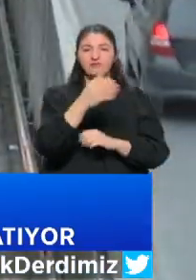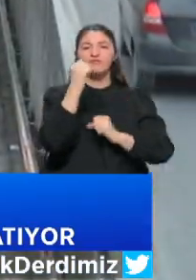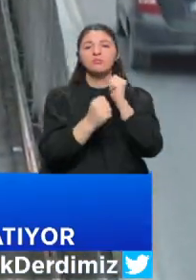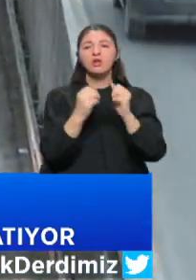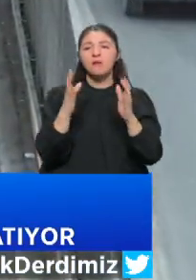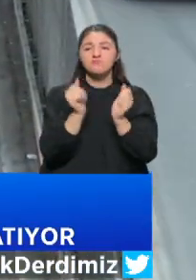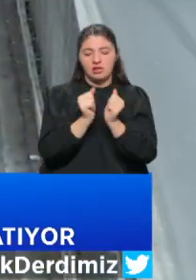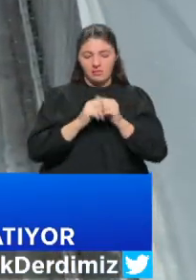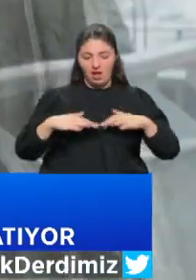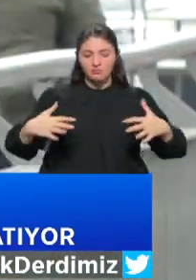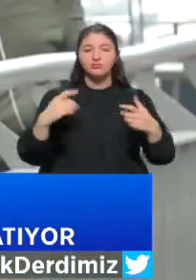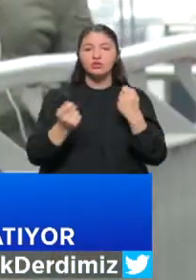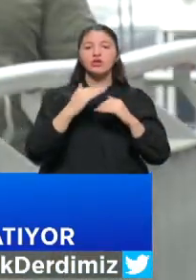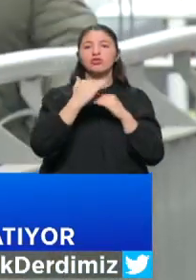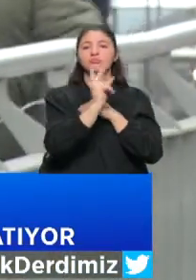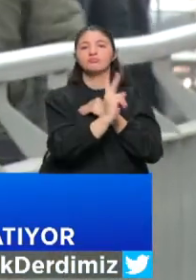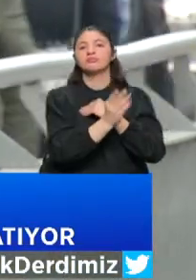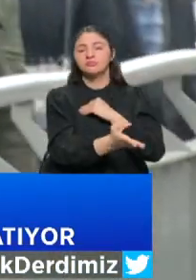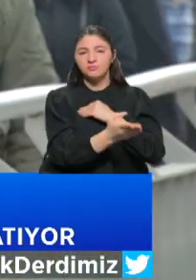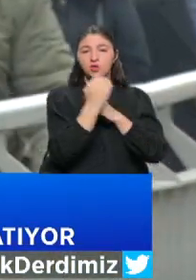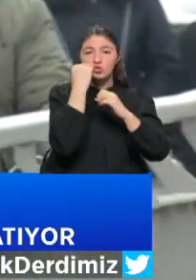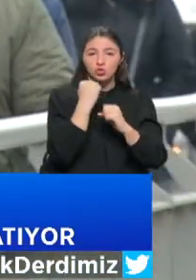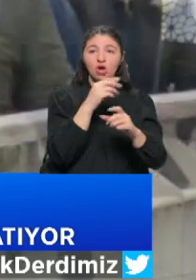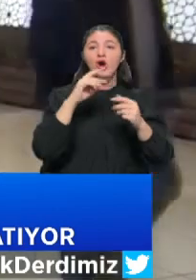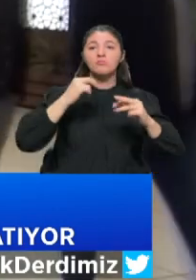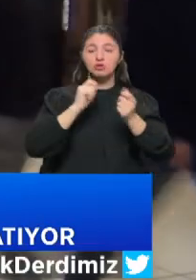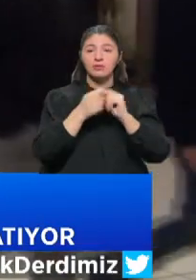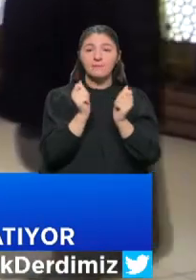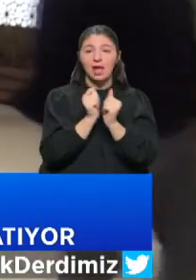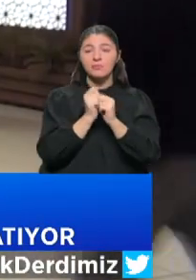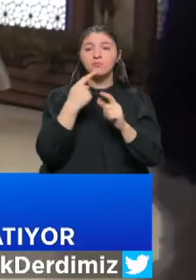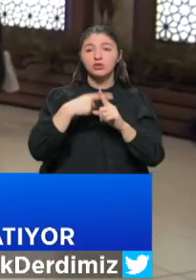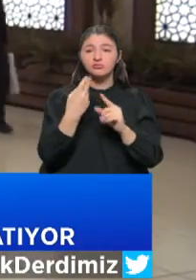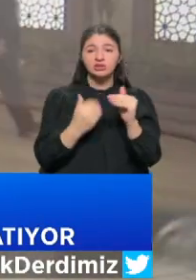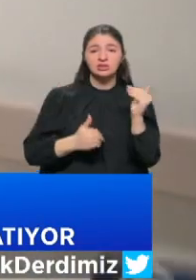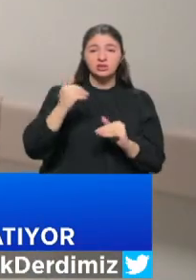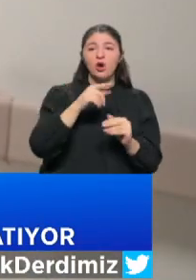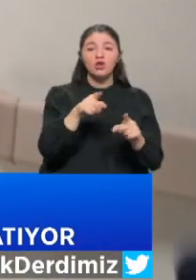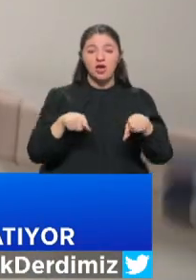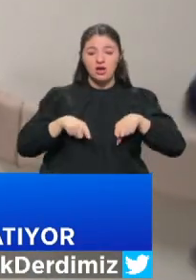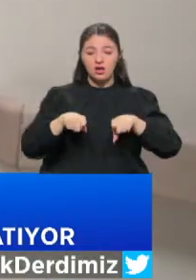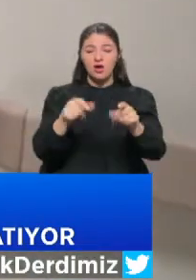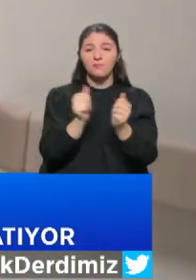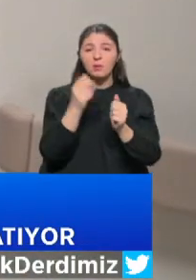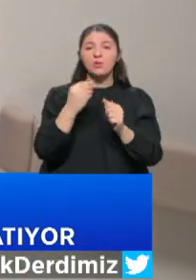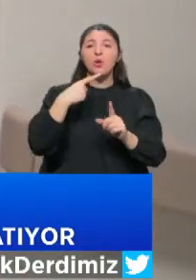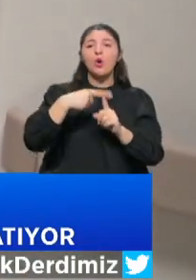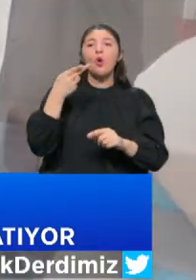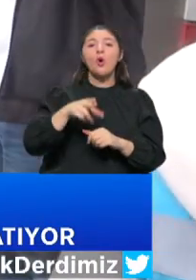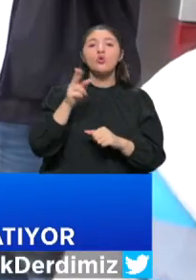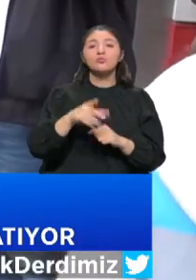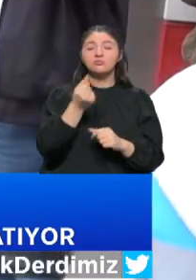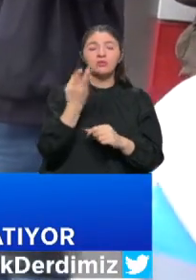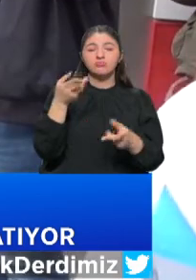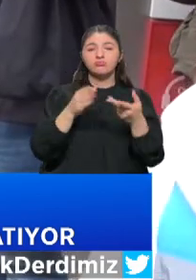fabrikalarda toplu halde çalışan halkın sırtında omicron varyantı ile vaka sayıları kaplanırken Ona paralel olarak vefat sayılarda